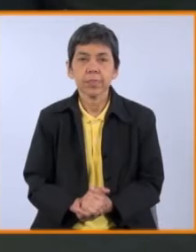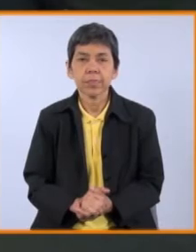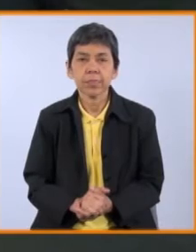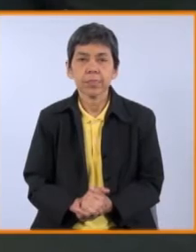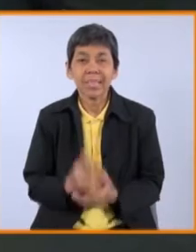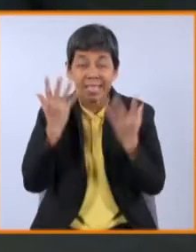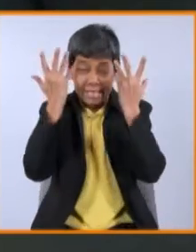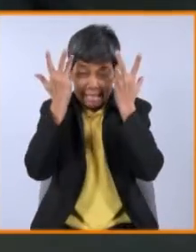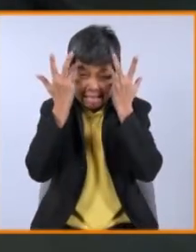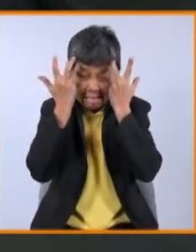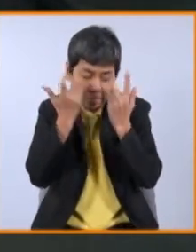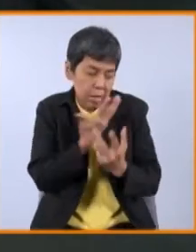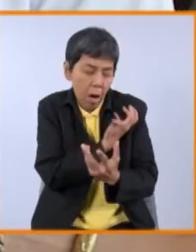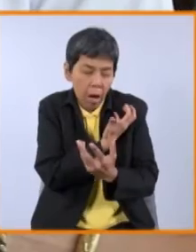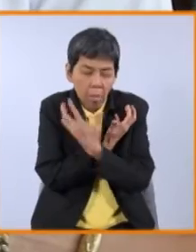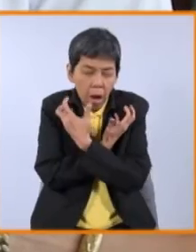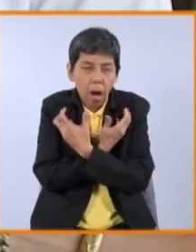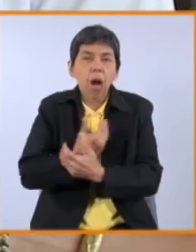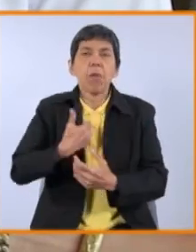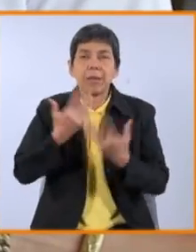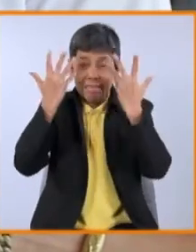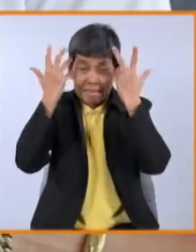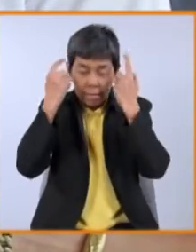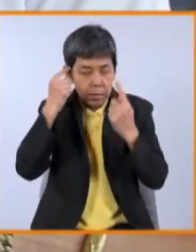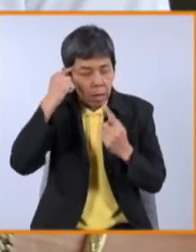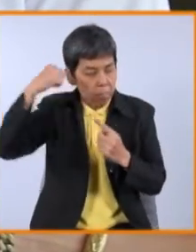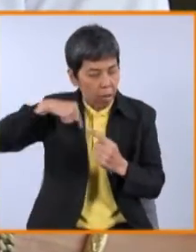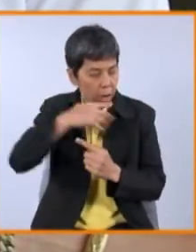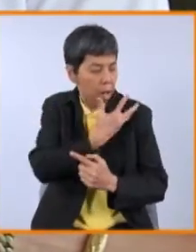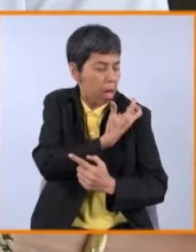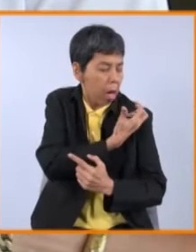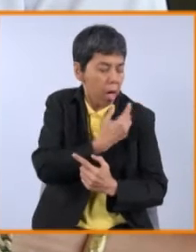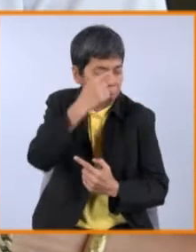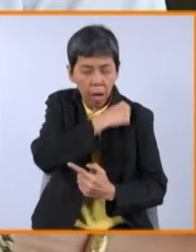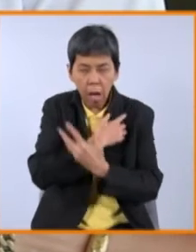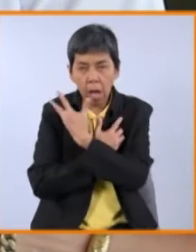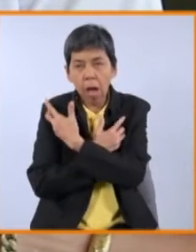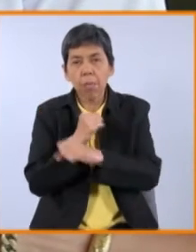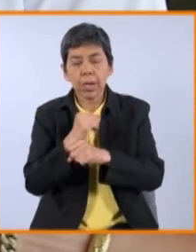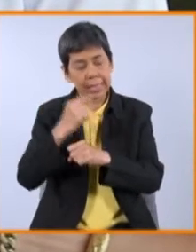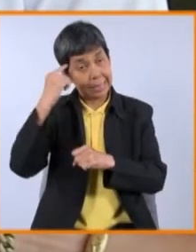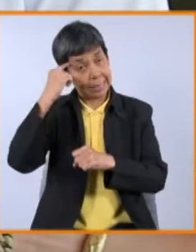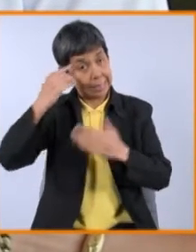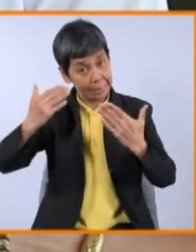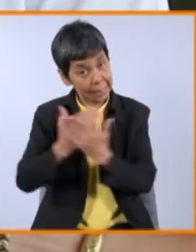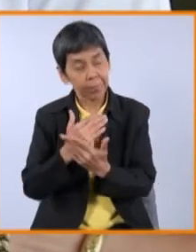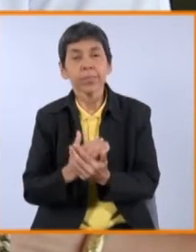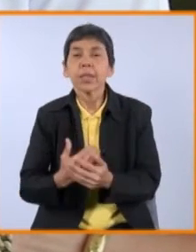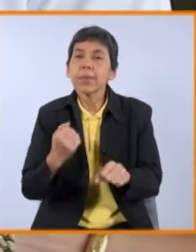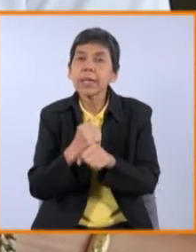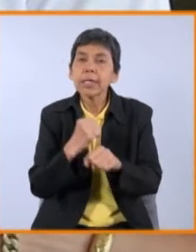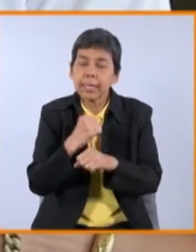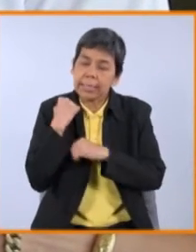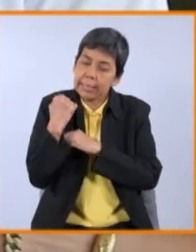ความเครียดเนี่ยทำให้กล้ามเนื้อมันตึงกล้ามเนื้อตึงเพราะสมองสั่งเราก็เลยเปลี่ยนคำสั่งจากสมองด้วยการทำท่